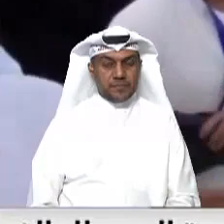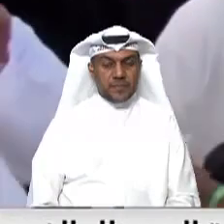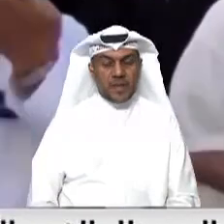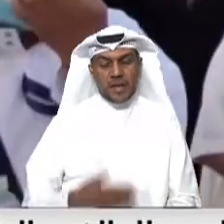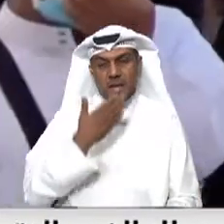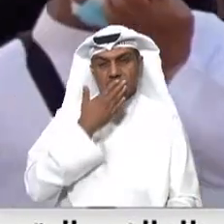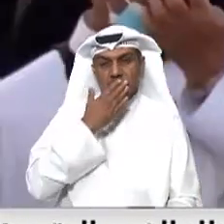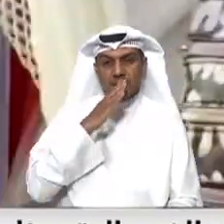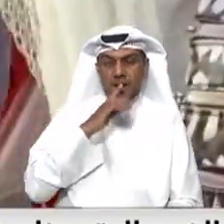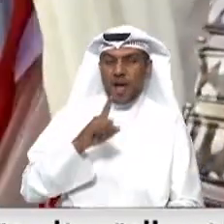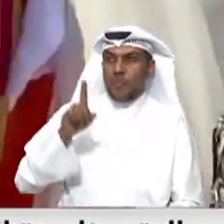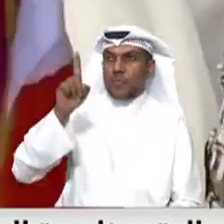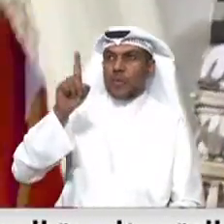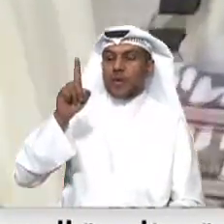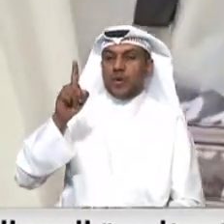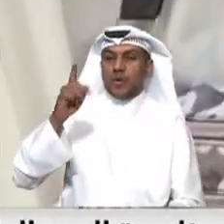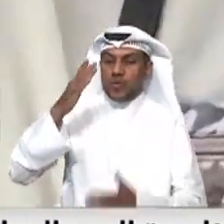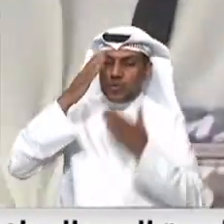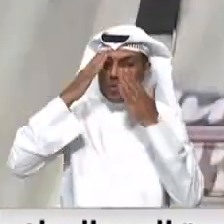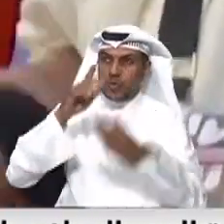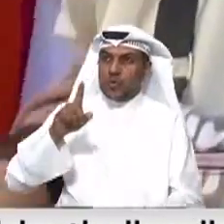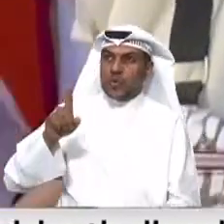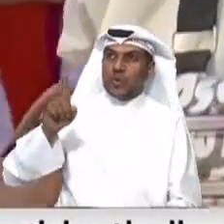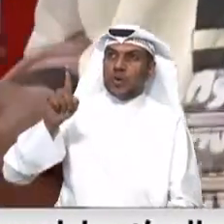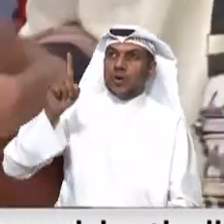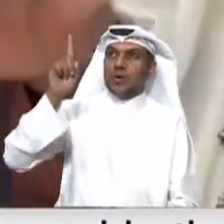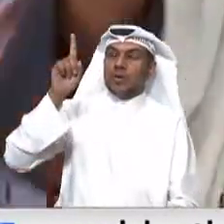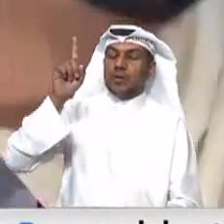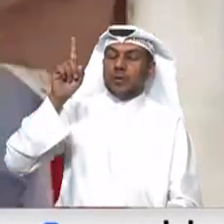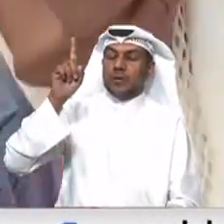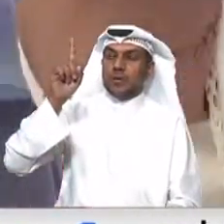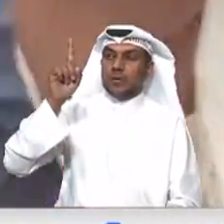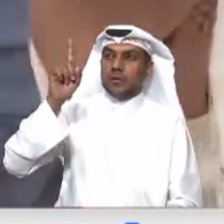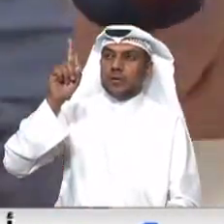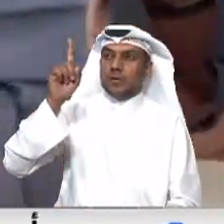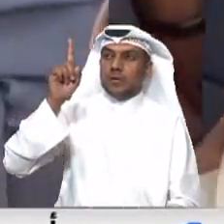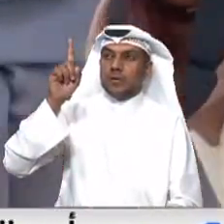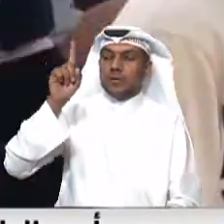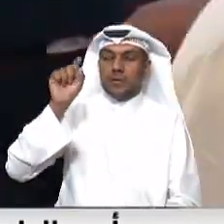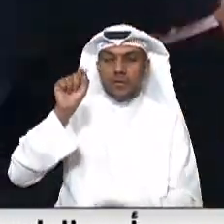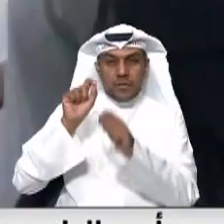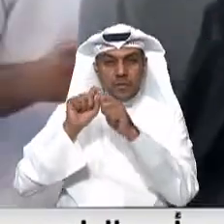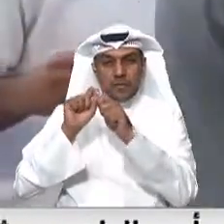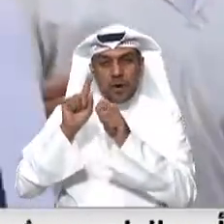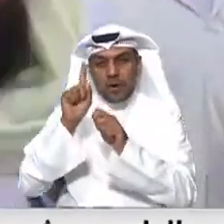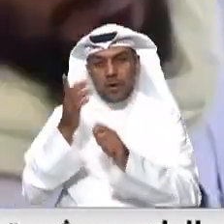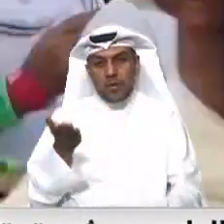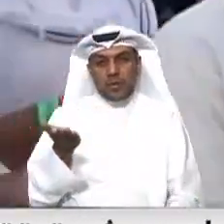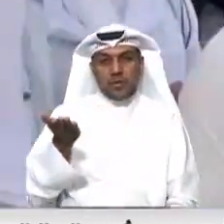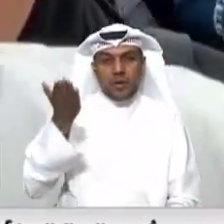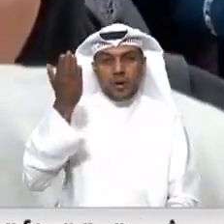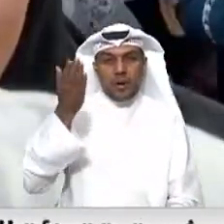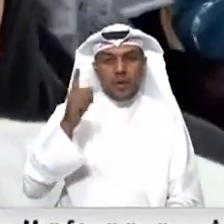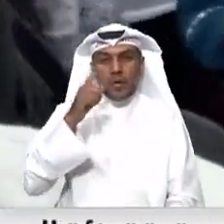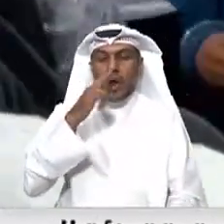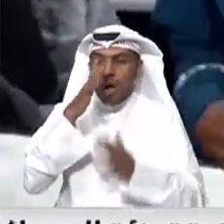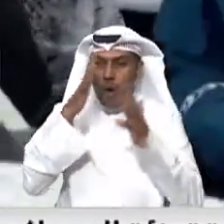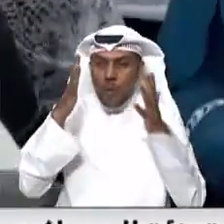حامدين شاكرين لله سبحانه وتعالى مكبرين